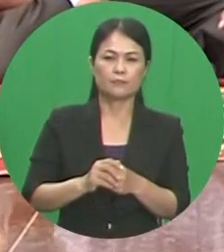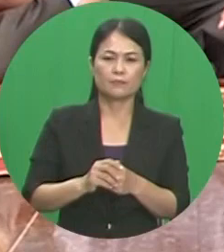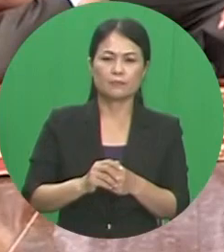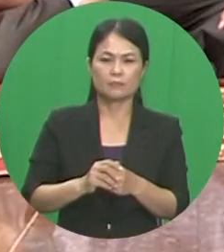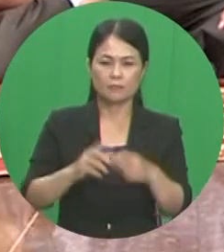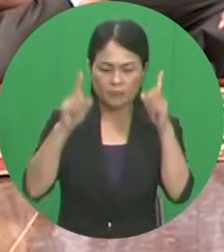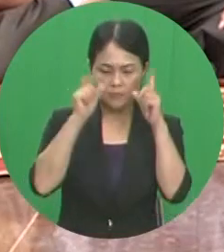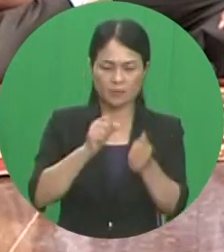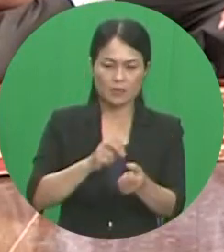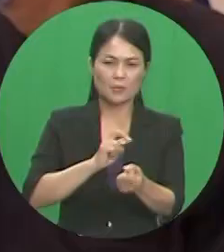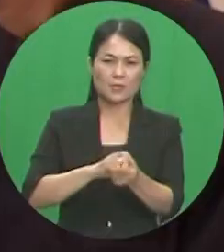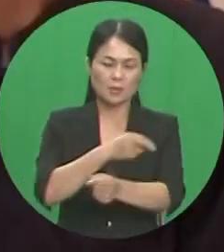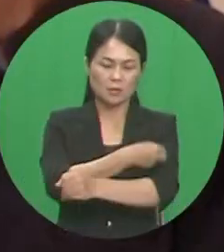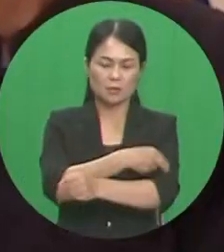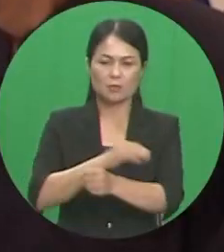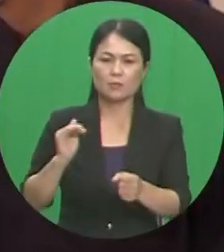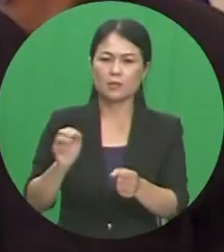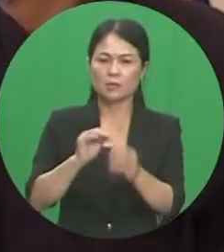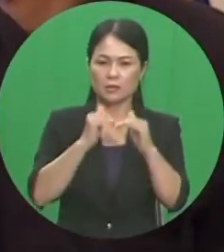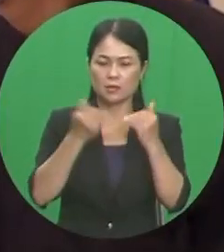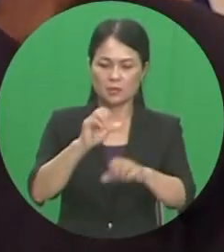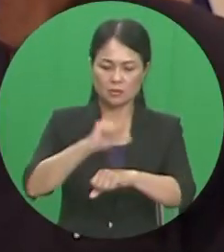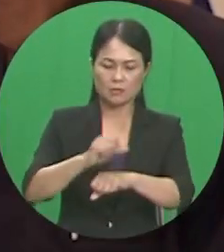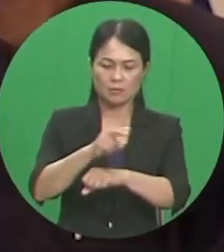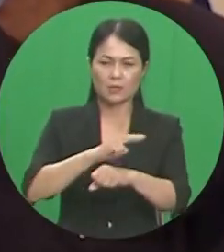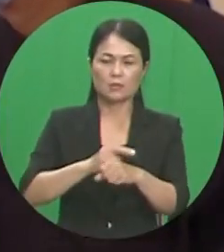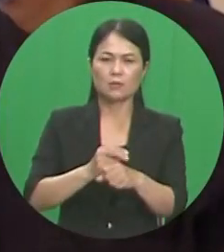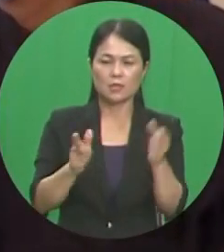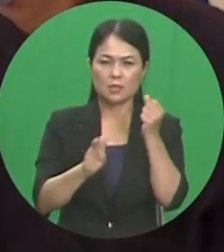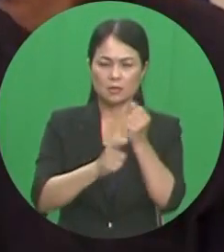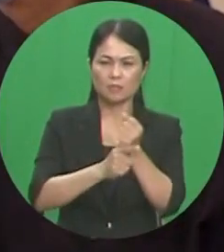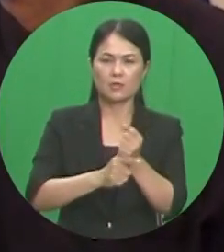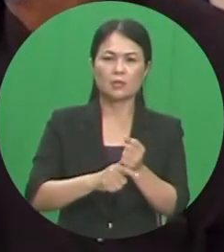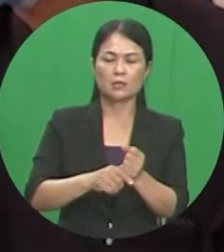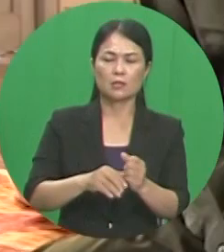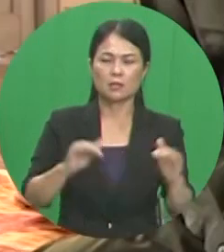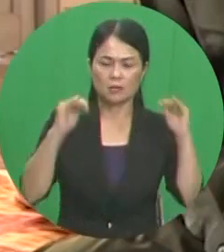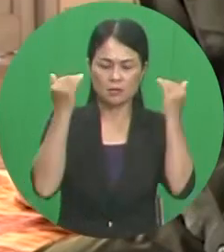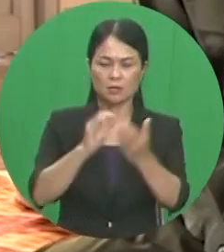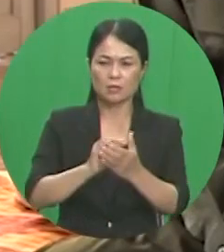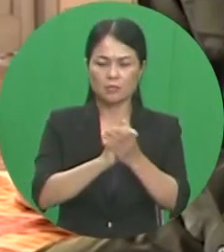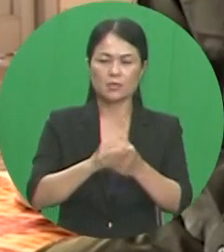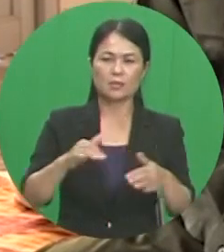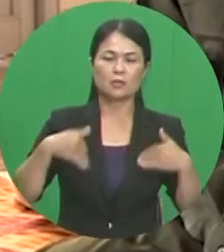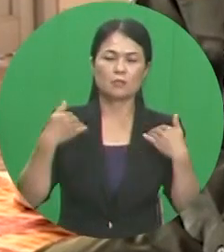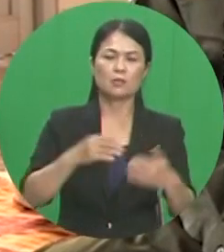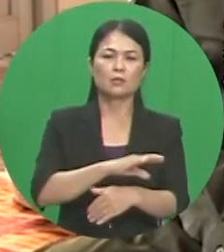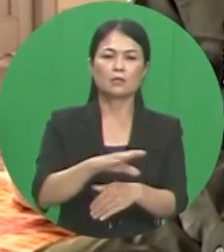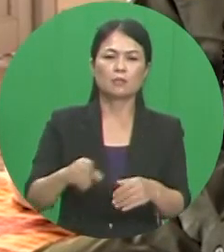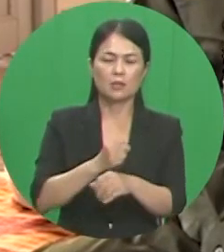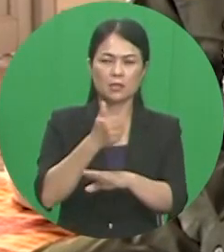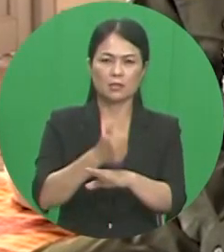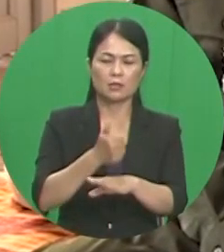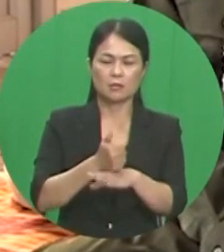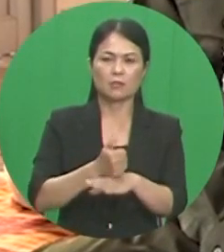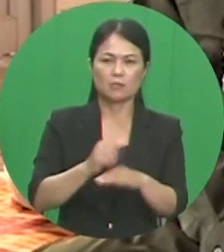អាយុដំវិជ្ជាបណ្ឌិតសុសមូសិនសមាជិកសភាជាតិជាអនុប្រធានសហភាពសហព័ន្ធយុវជនកម្ពុជានិងជាប្រ